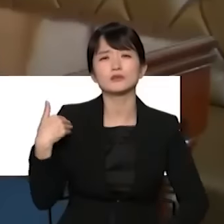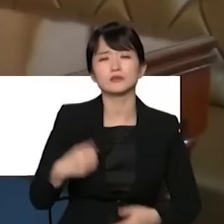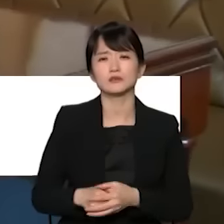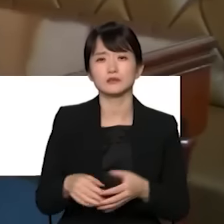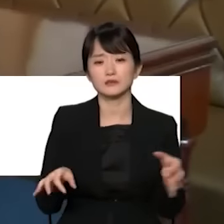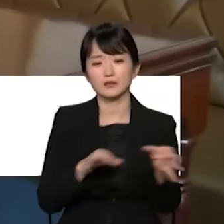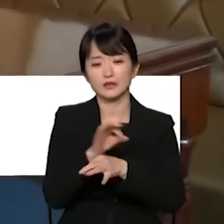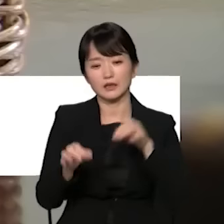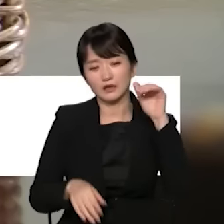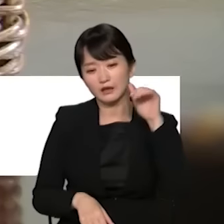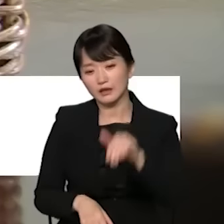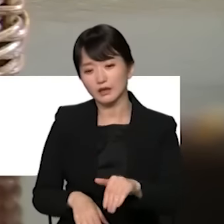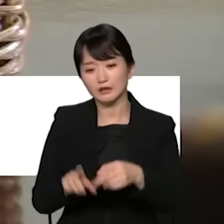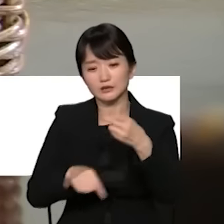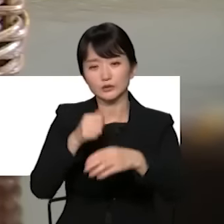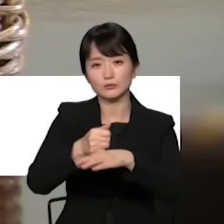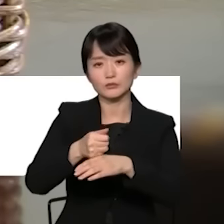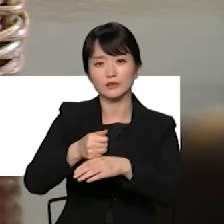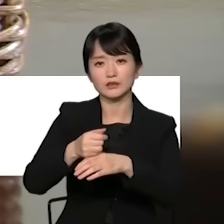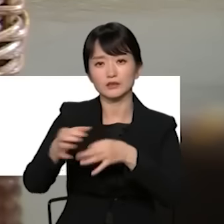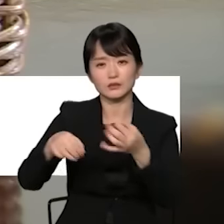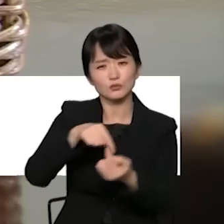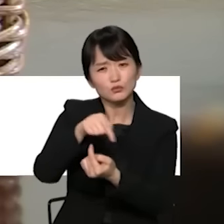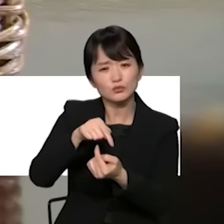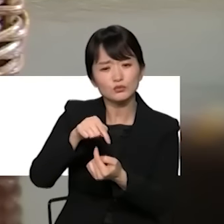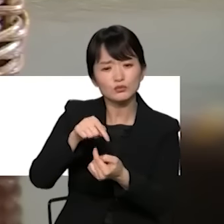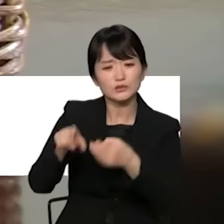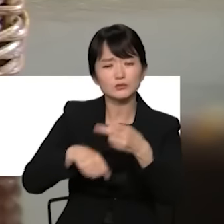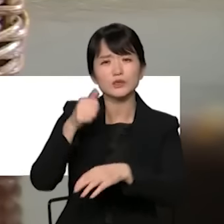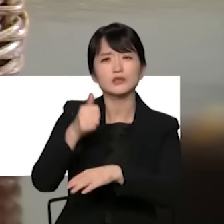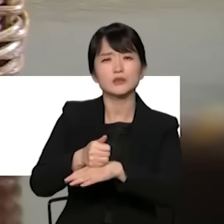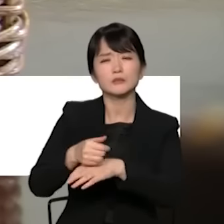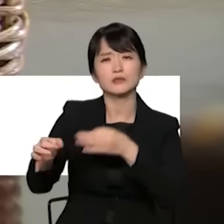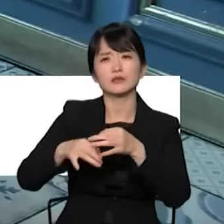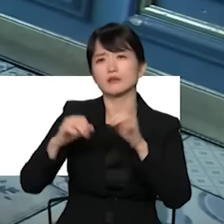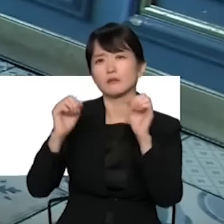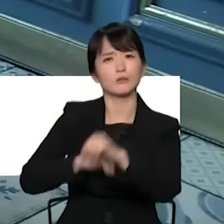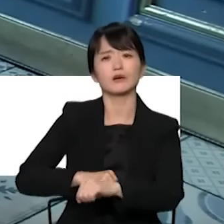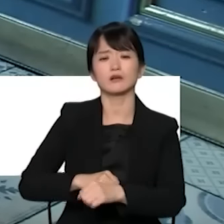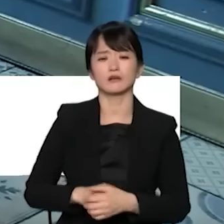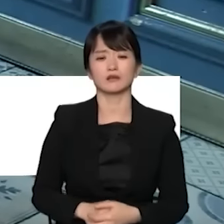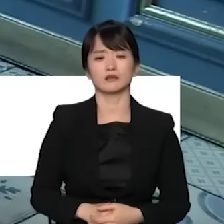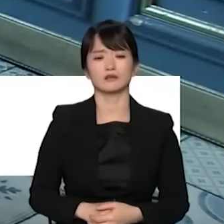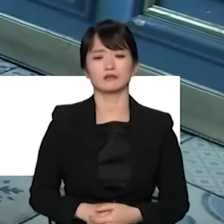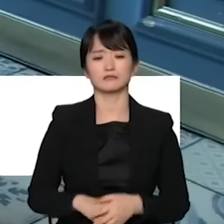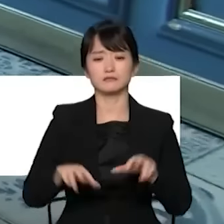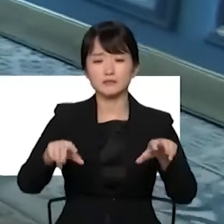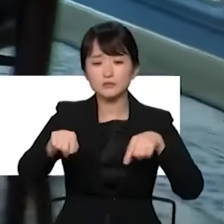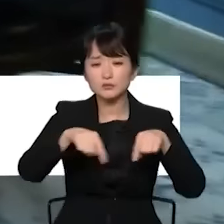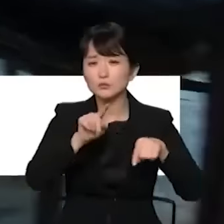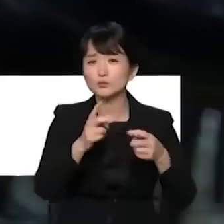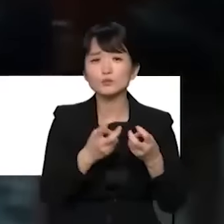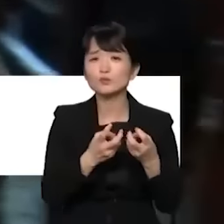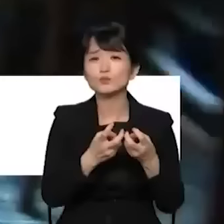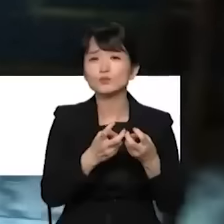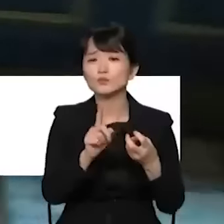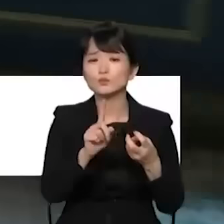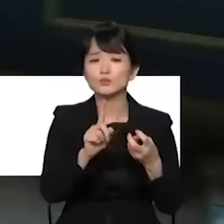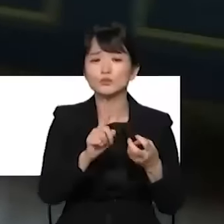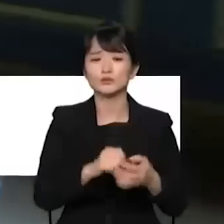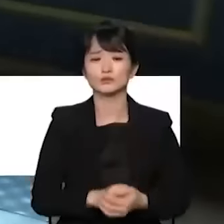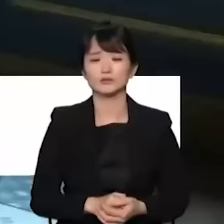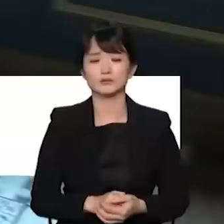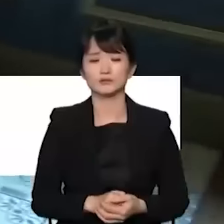좋은데 연말 장사라도 해야 되는데 아 연말 장사 망했다. 이게 뭐 정치가 지금 어떻게 돼가는지